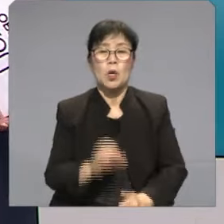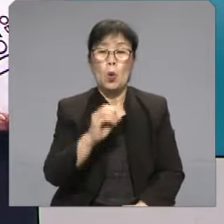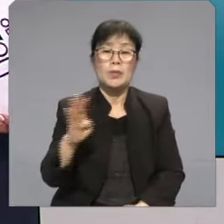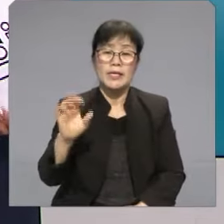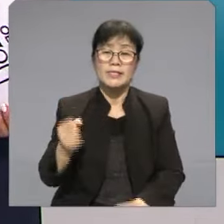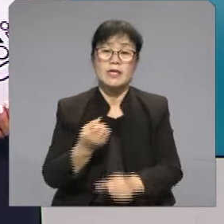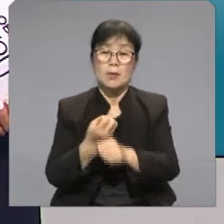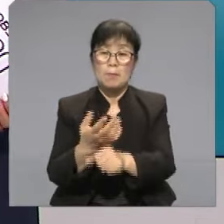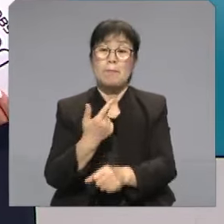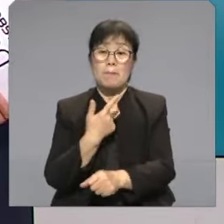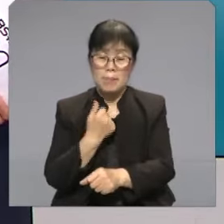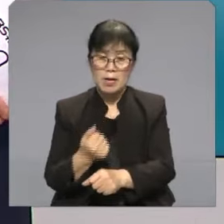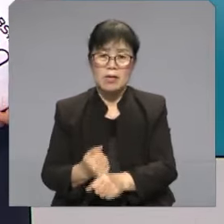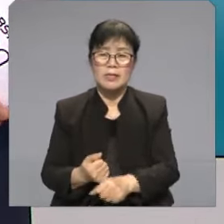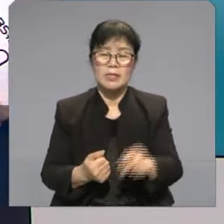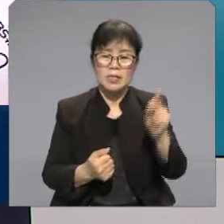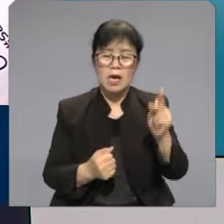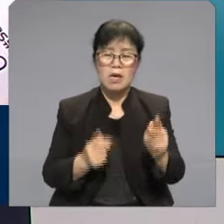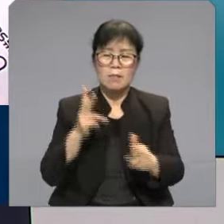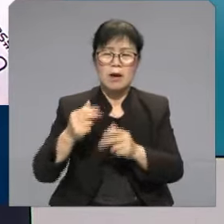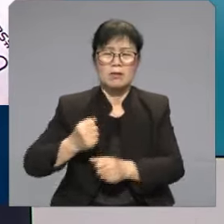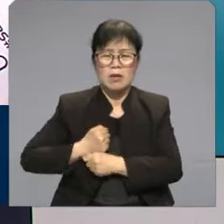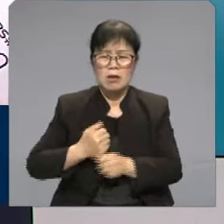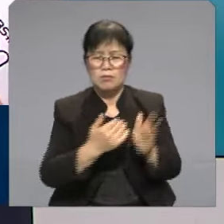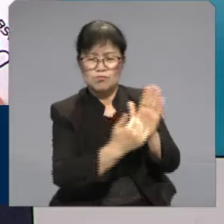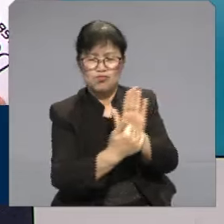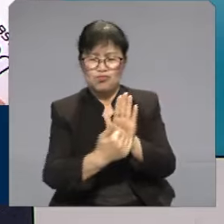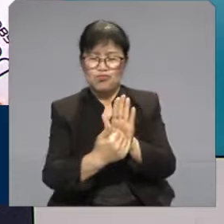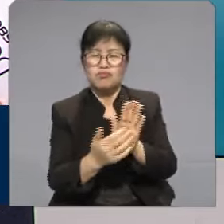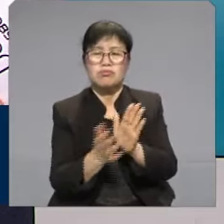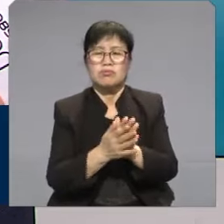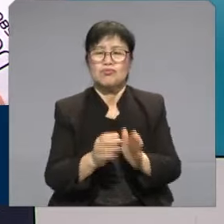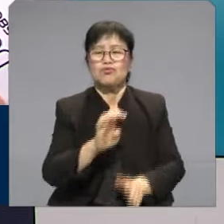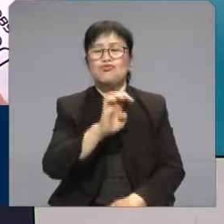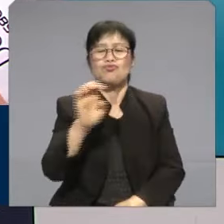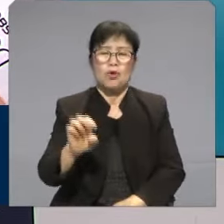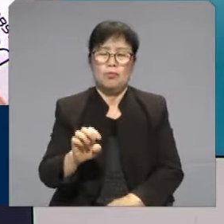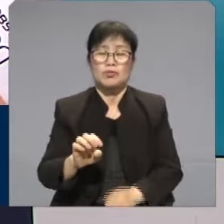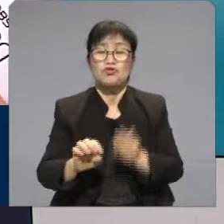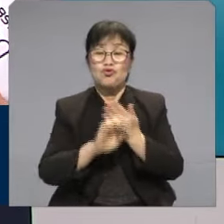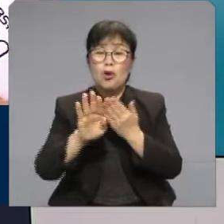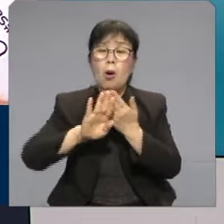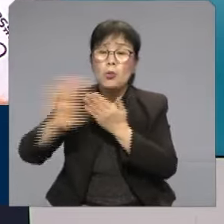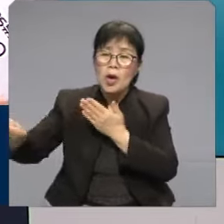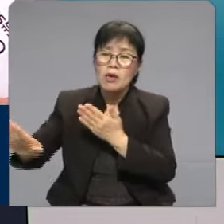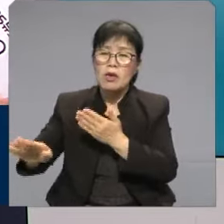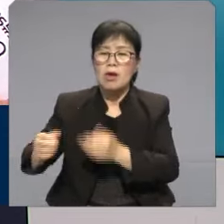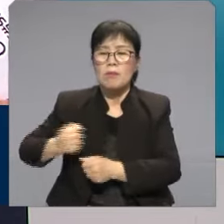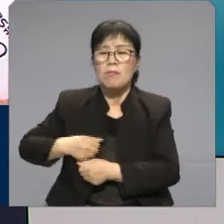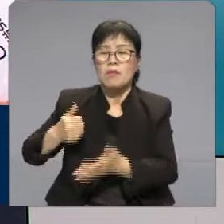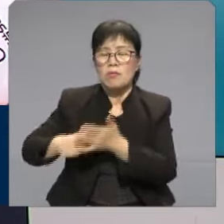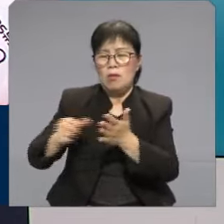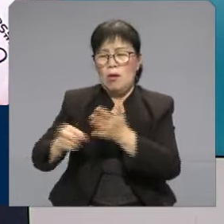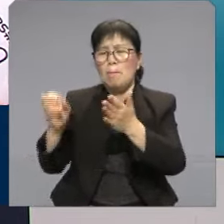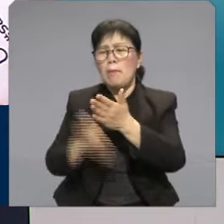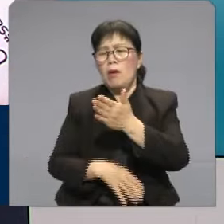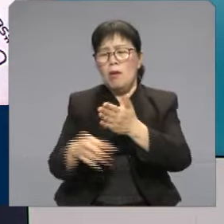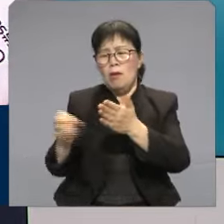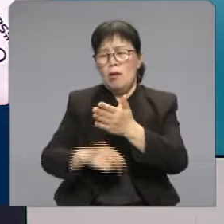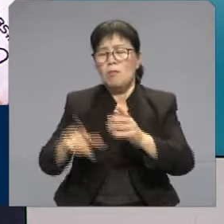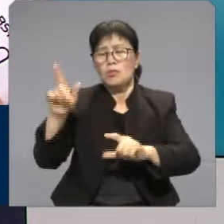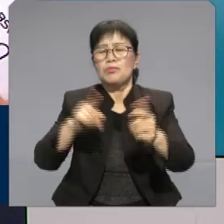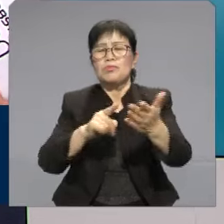OBS가 전해드린 대로 K방산 견제에 나서기 시작한 유럽이 또 비유럽산 무기를 배제하는 모습을